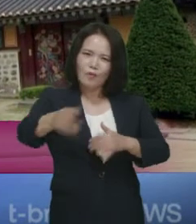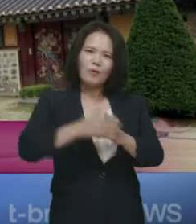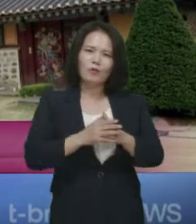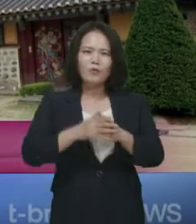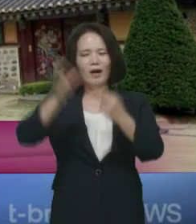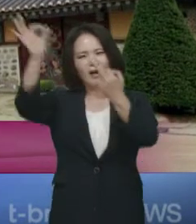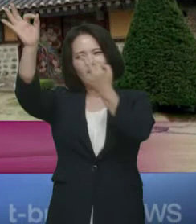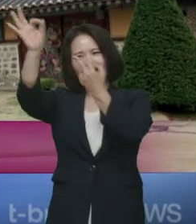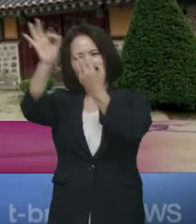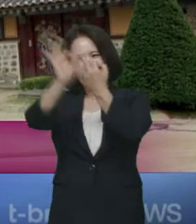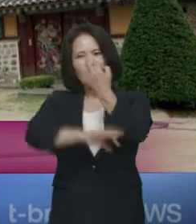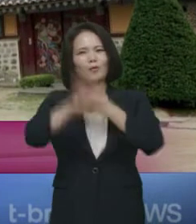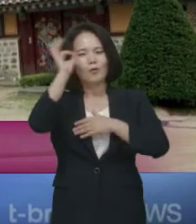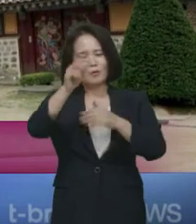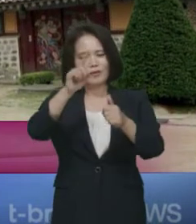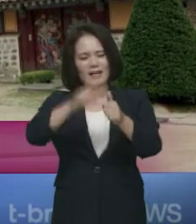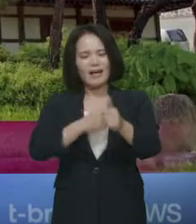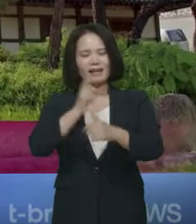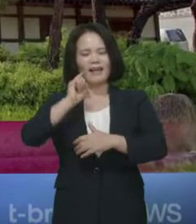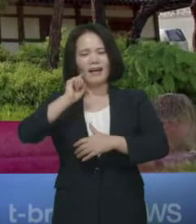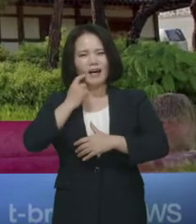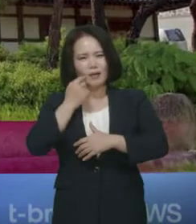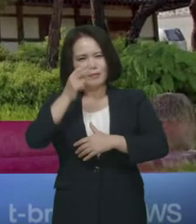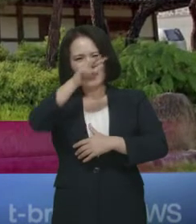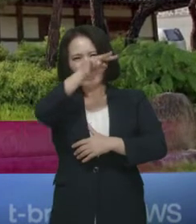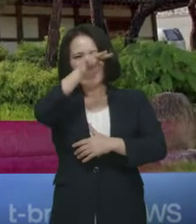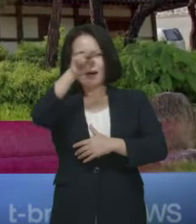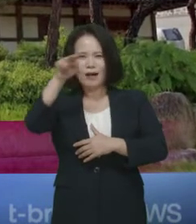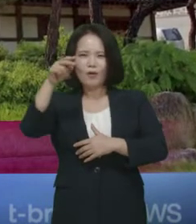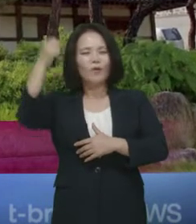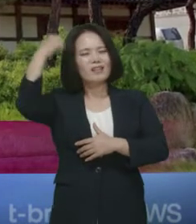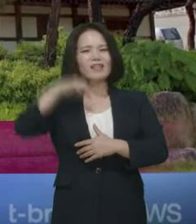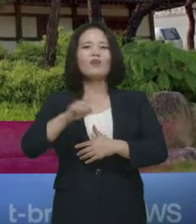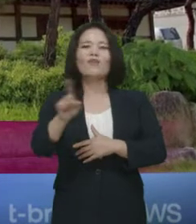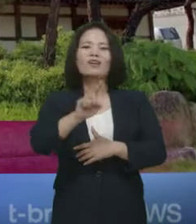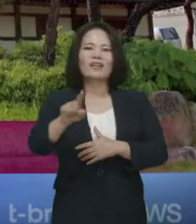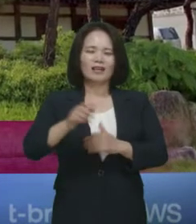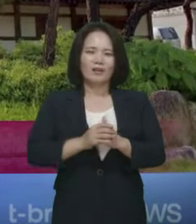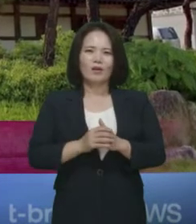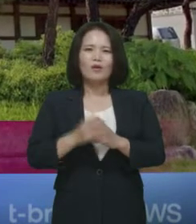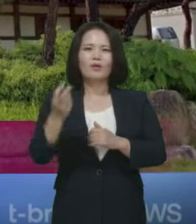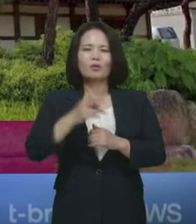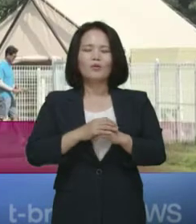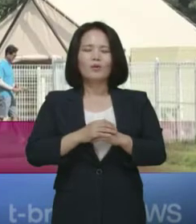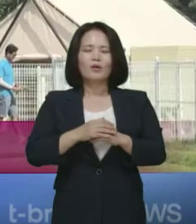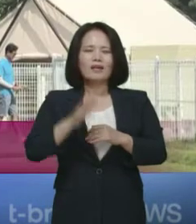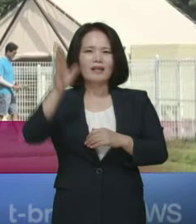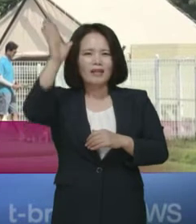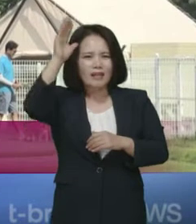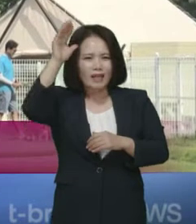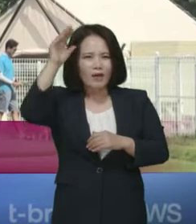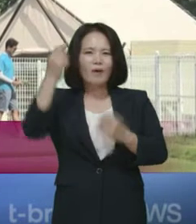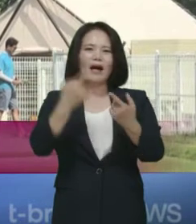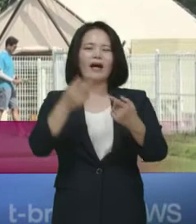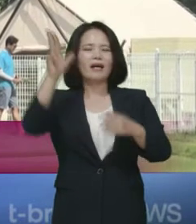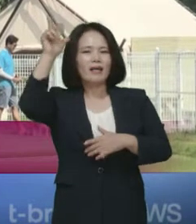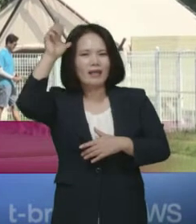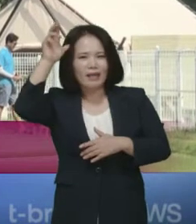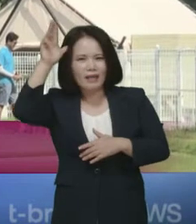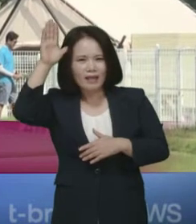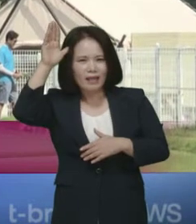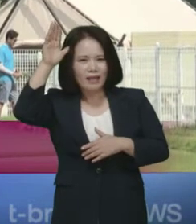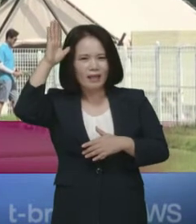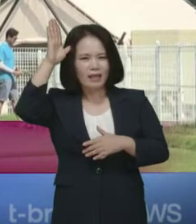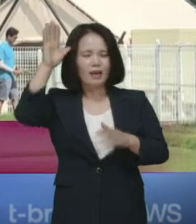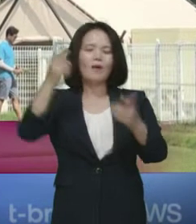돌아보며 자연의 아름다움을 존 즐기신 건 어떨까 합니다 그리고 반려동물과 함께 나들이에 나서 신 분들께는 용인에